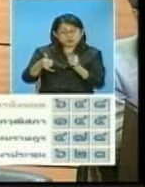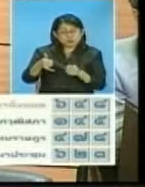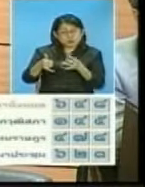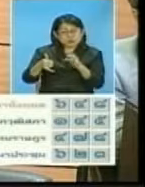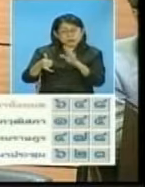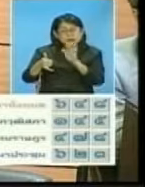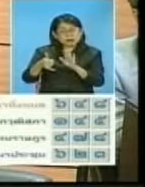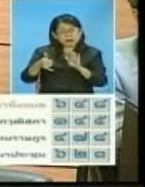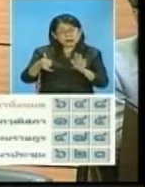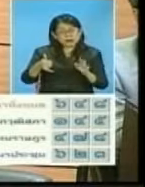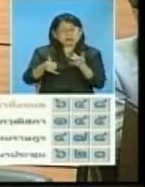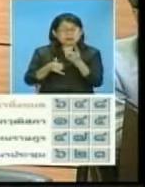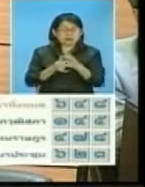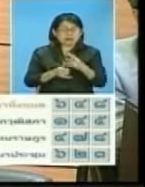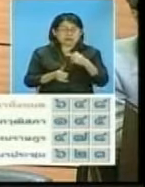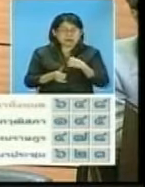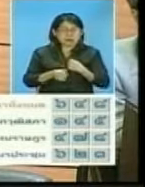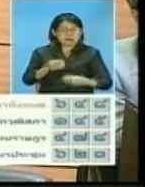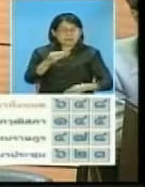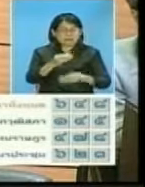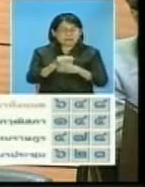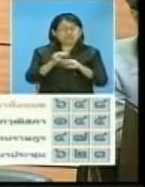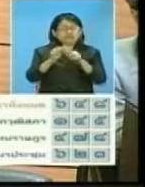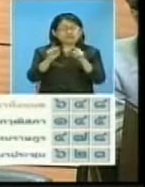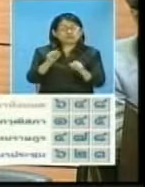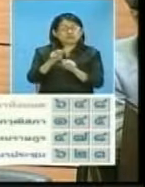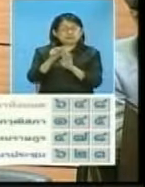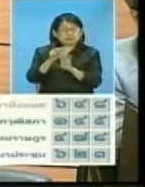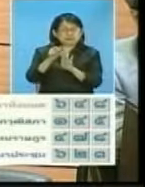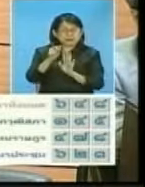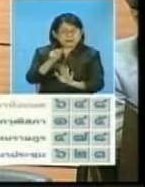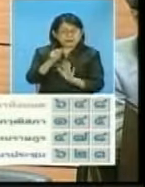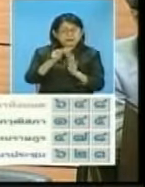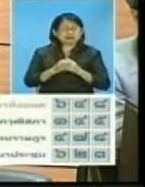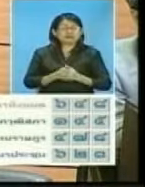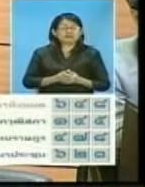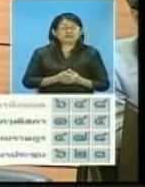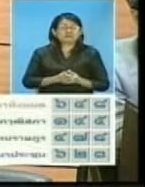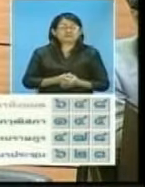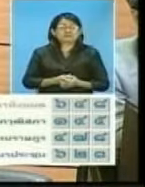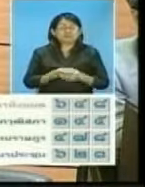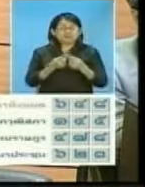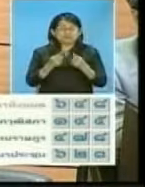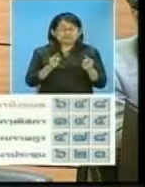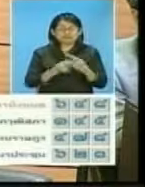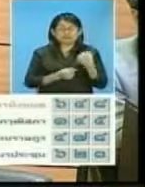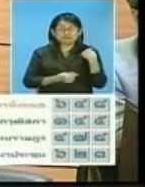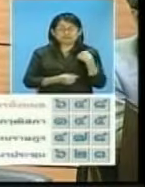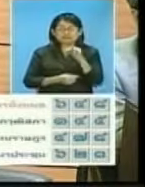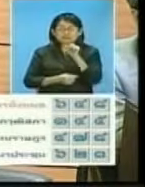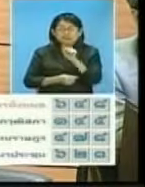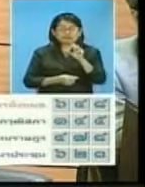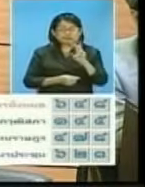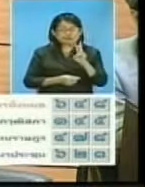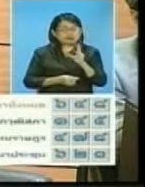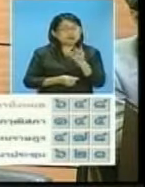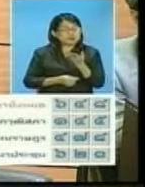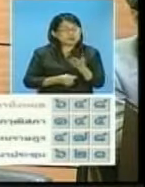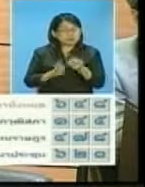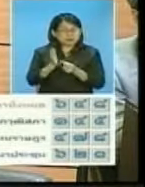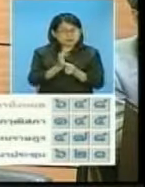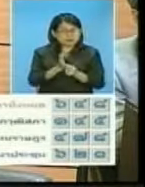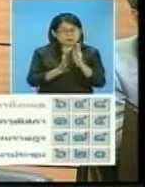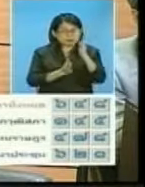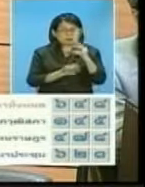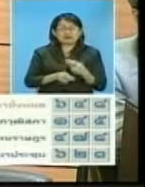วกกับผมได้เพิ่มวงเล็บ4และวงเล็บ15ซึ่งเพื่อน วุฒิสมาชิกที่แปรยติแล้วคนที่จะพูดต่